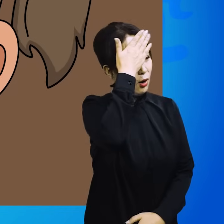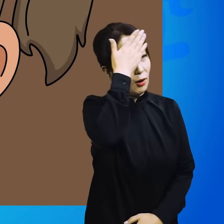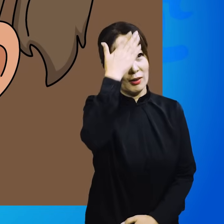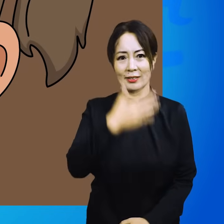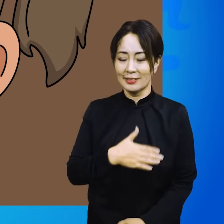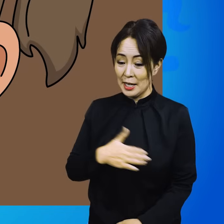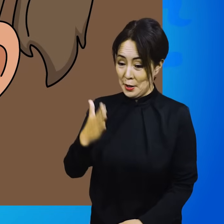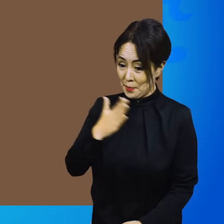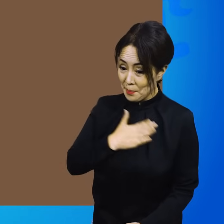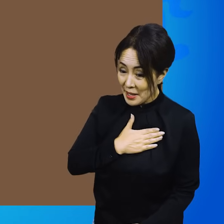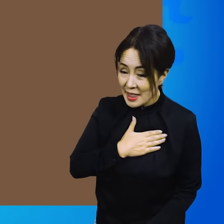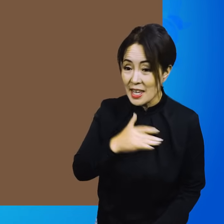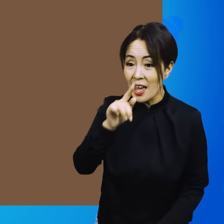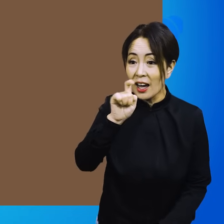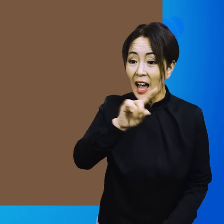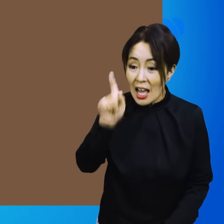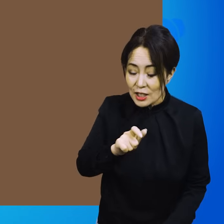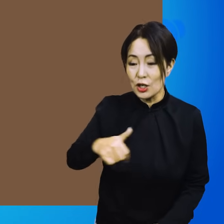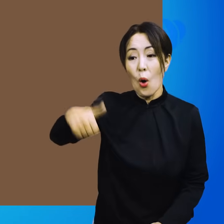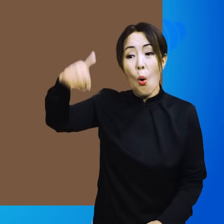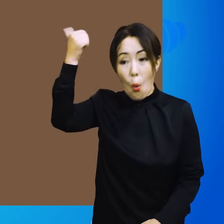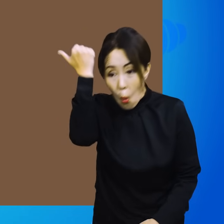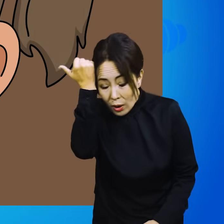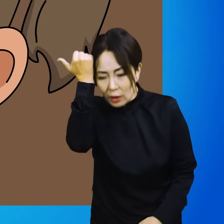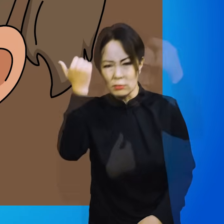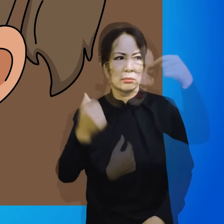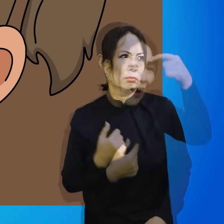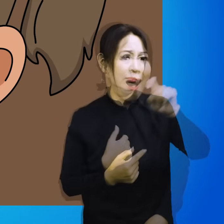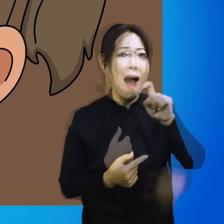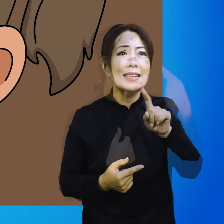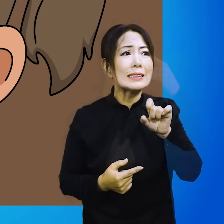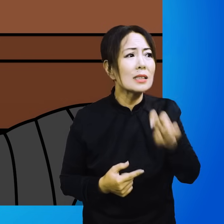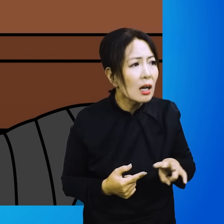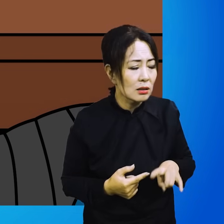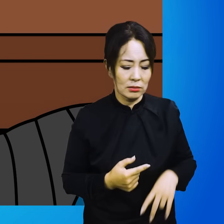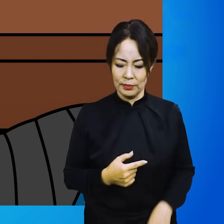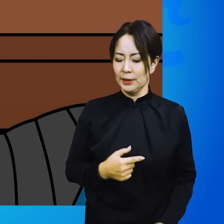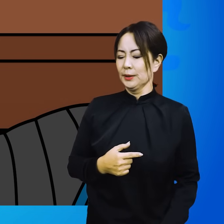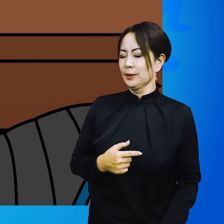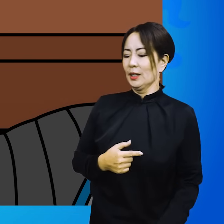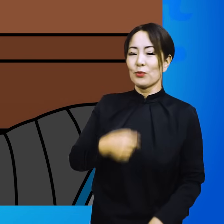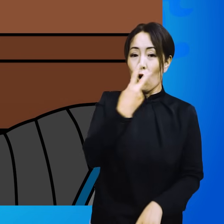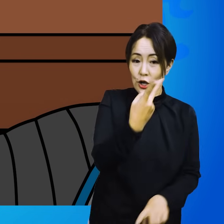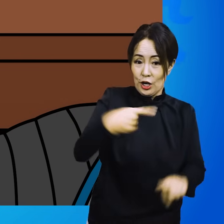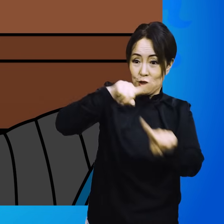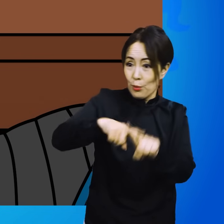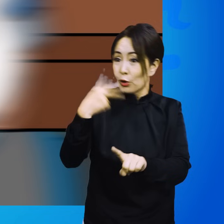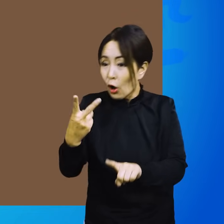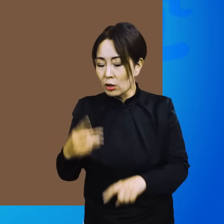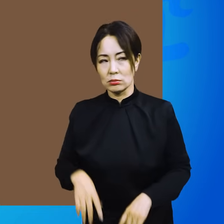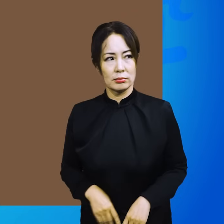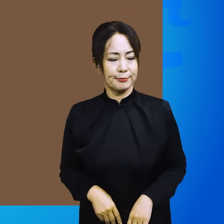Миний хинц хураг. Дохон халзан. Хи. Хоёр дээр хоёрыг